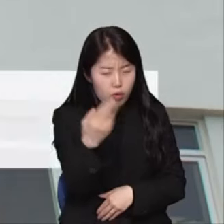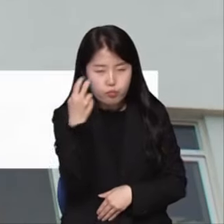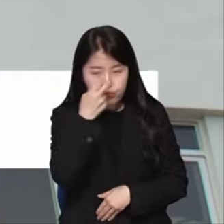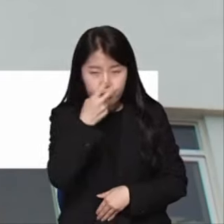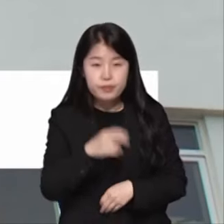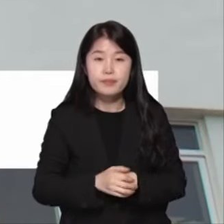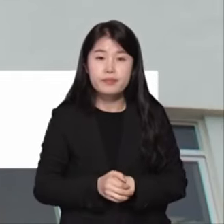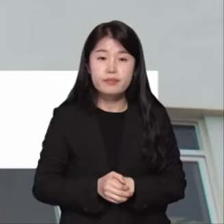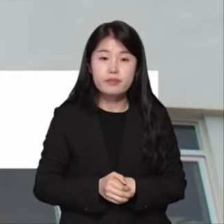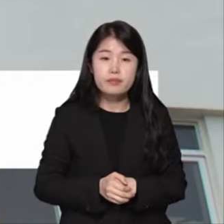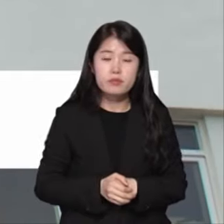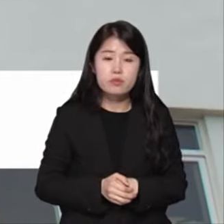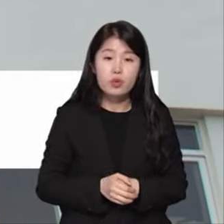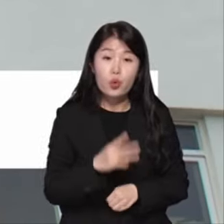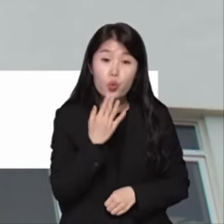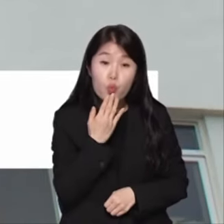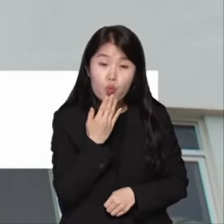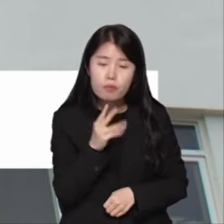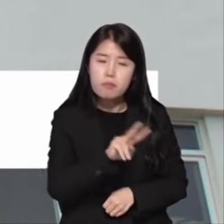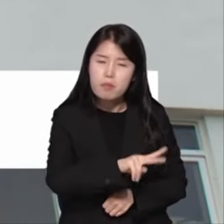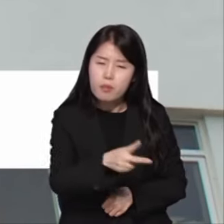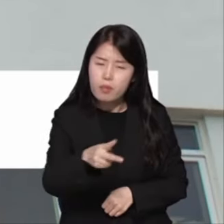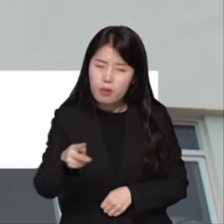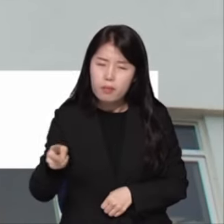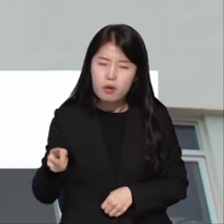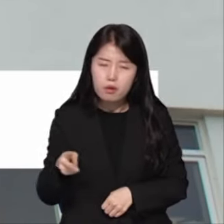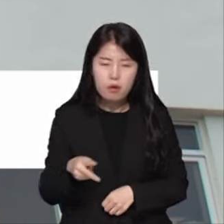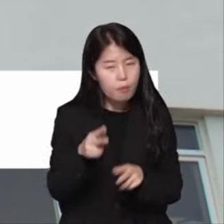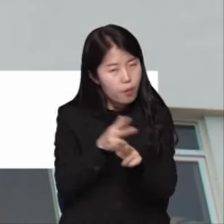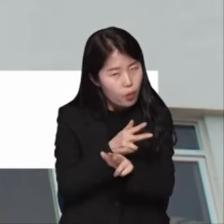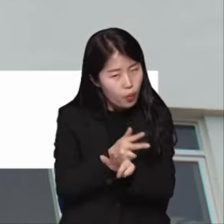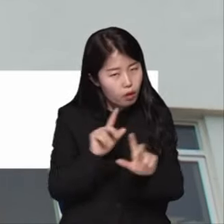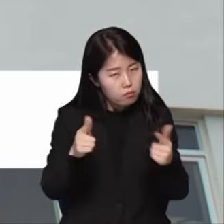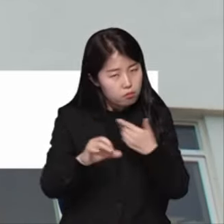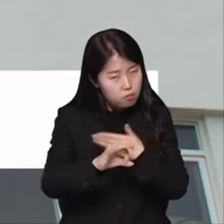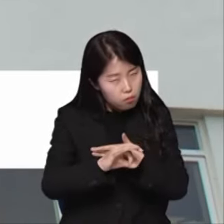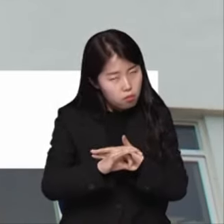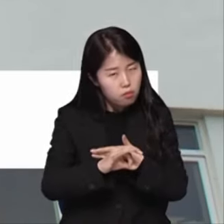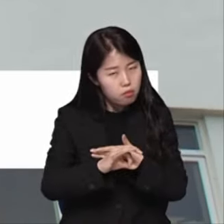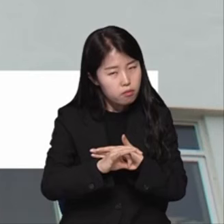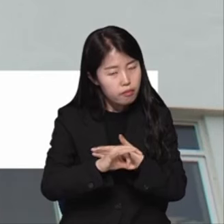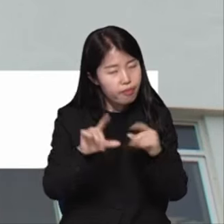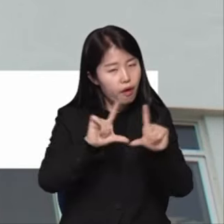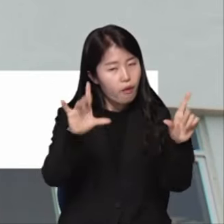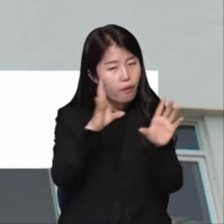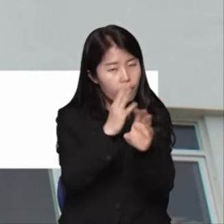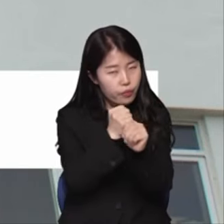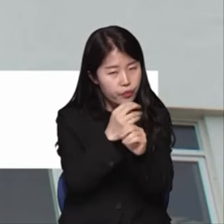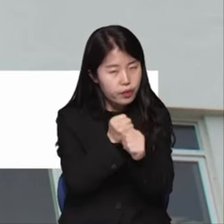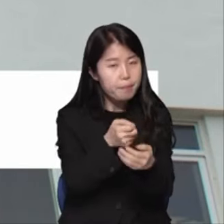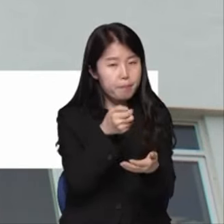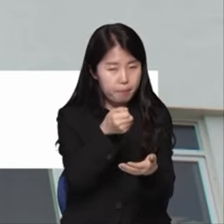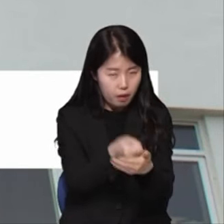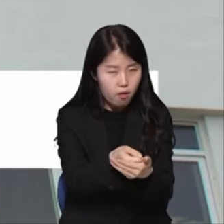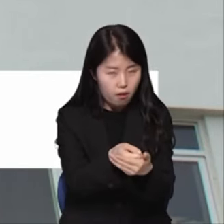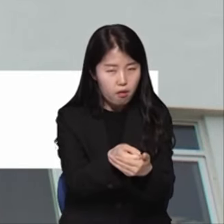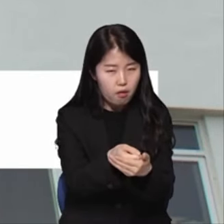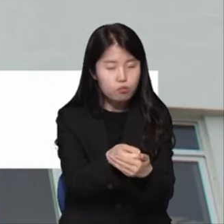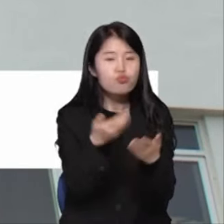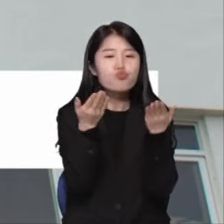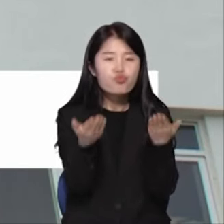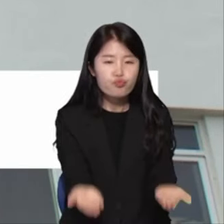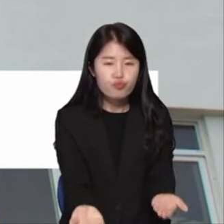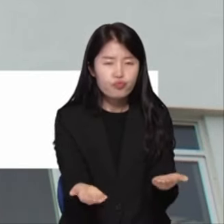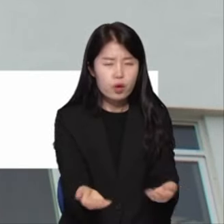바꿔가면서 매주 하든지 아니면은 뭐 매주가 어렵다면 어느 일정을 잡아가지고 휴진을 하든지 뭐 그런